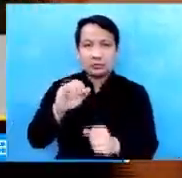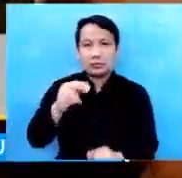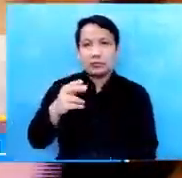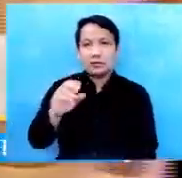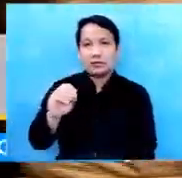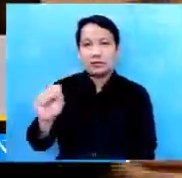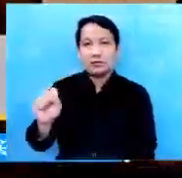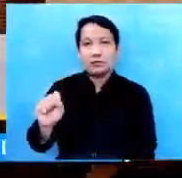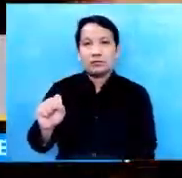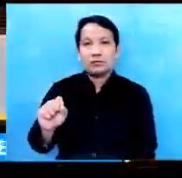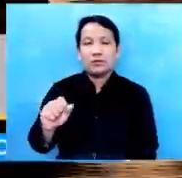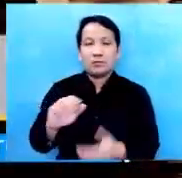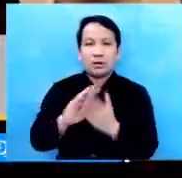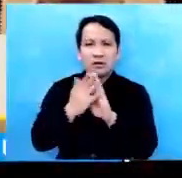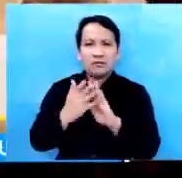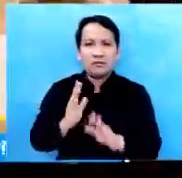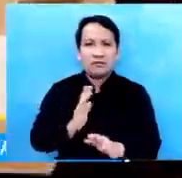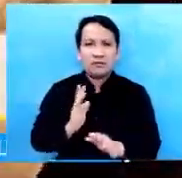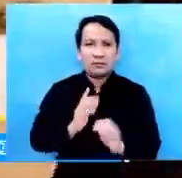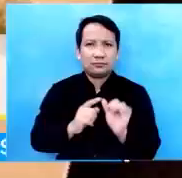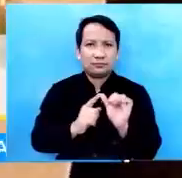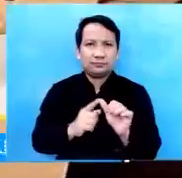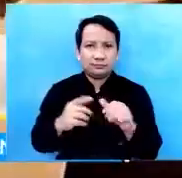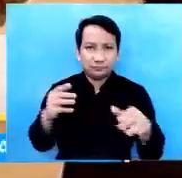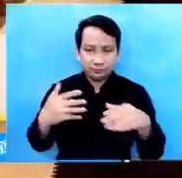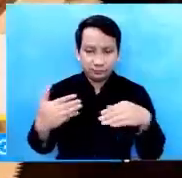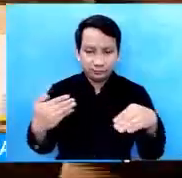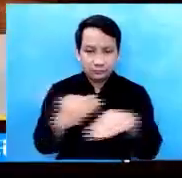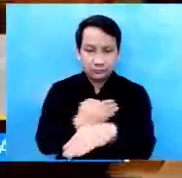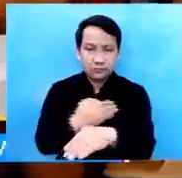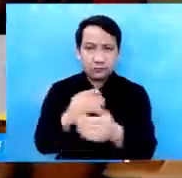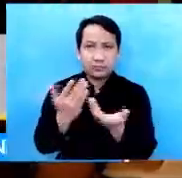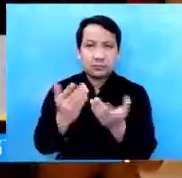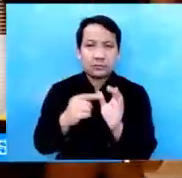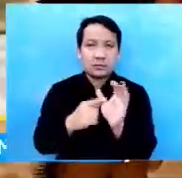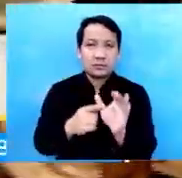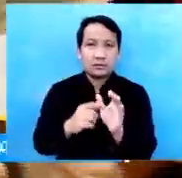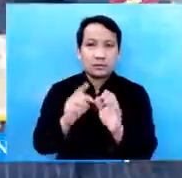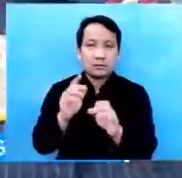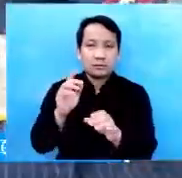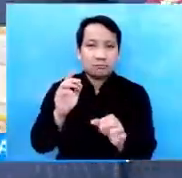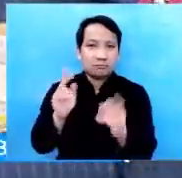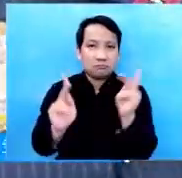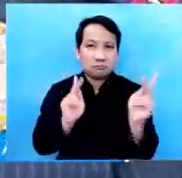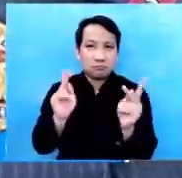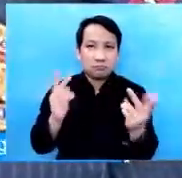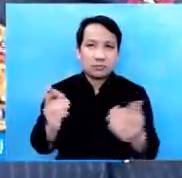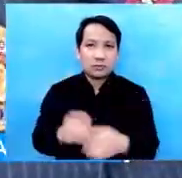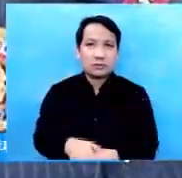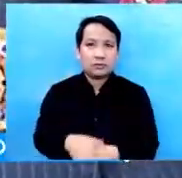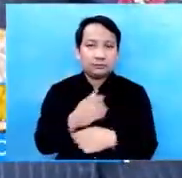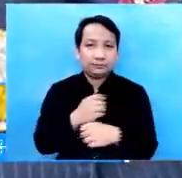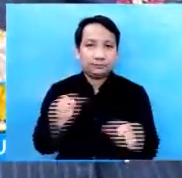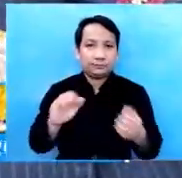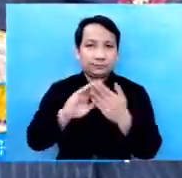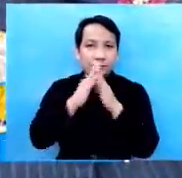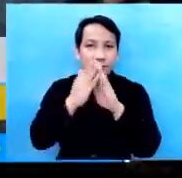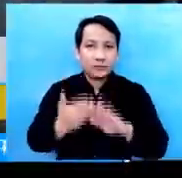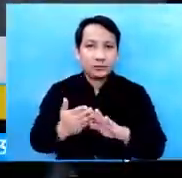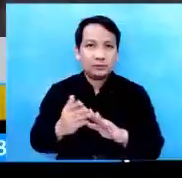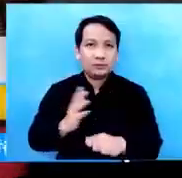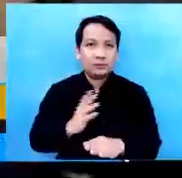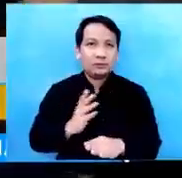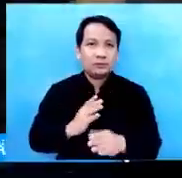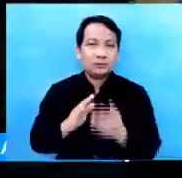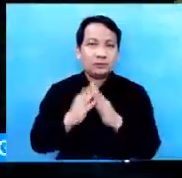Nazareno. Naging maayos naman ang pagpasok at paglabas ng mga deboto sa simbahan. Yung security natin very peaceful at saka maayos, maayos